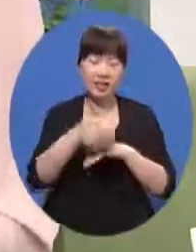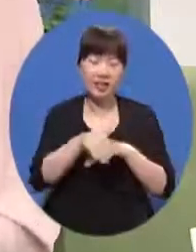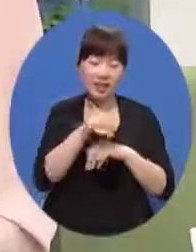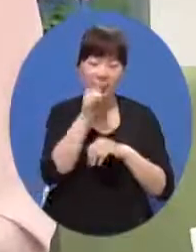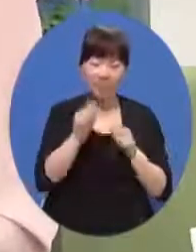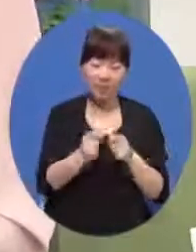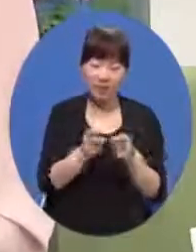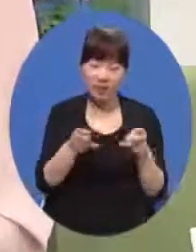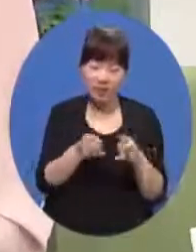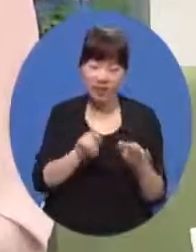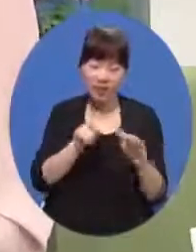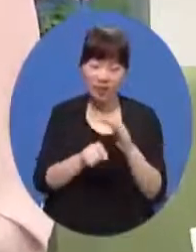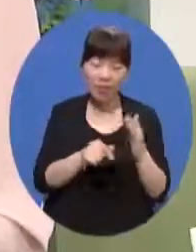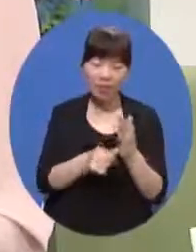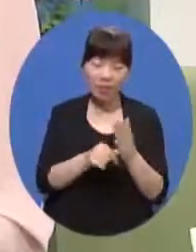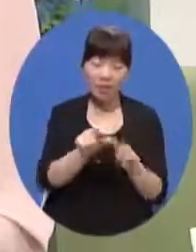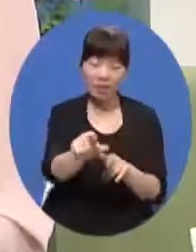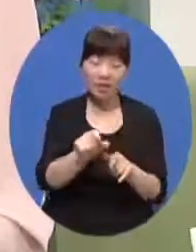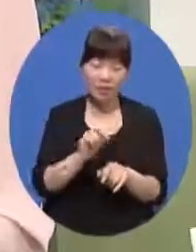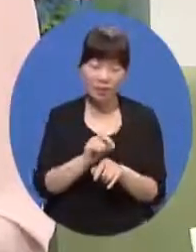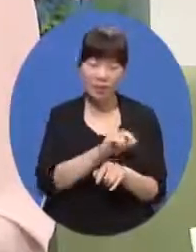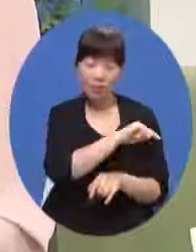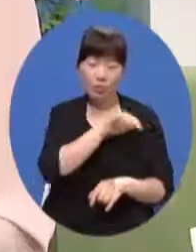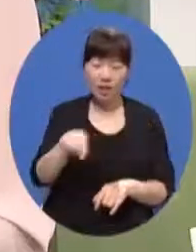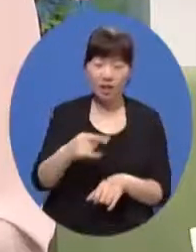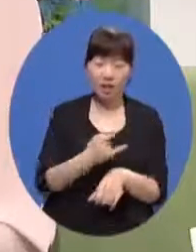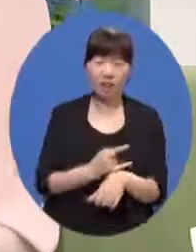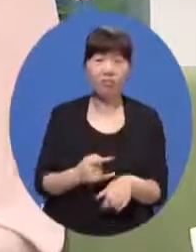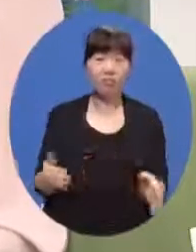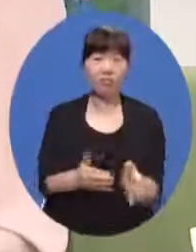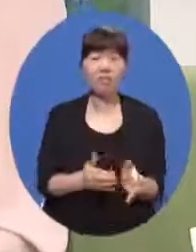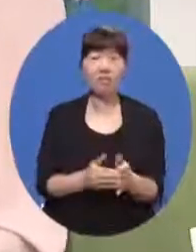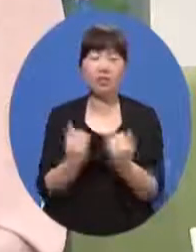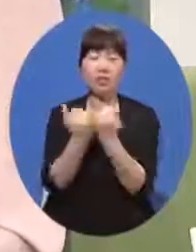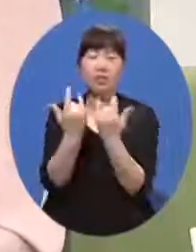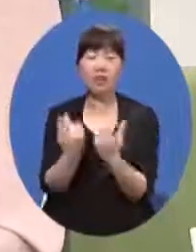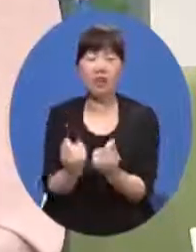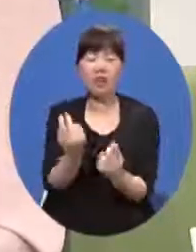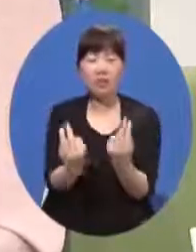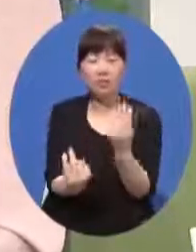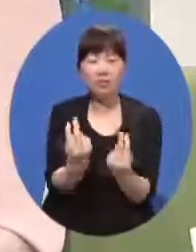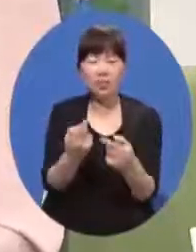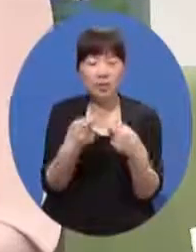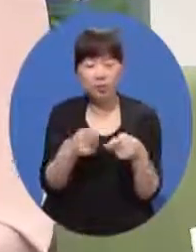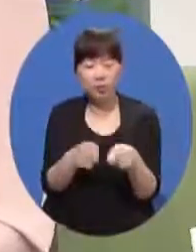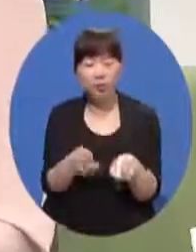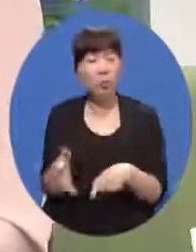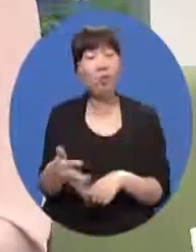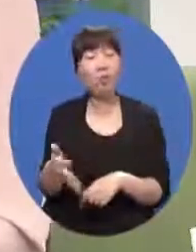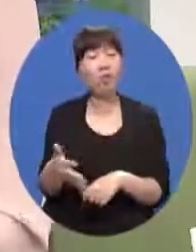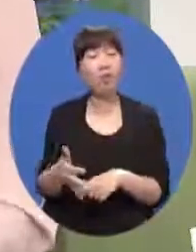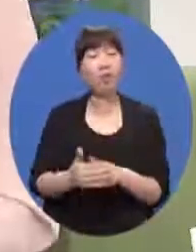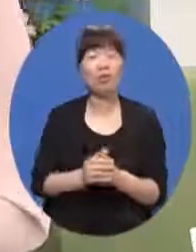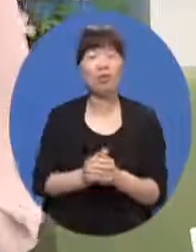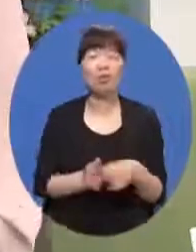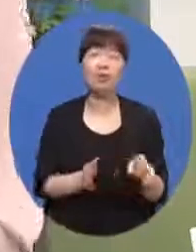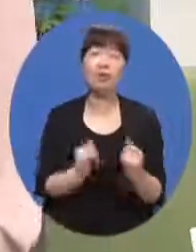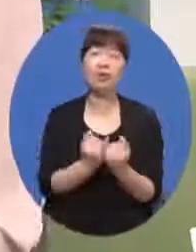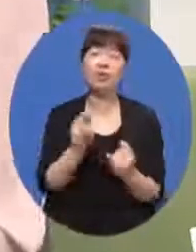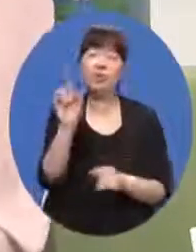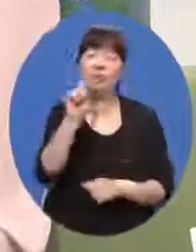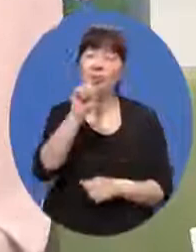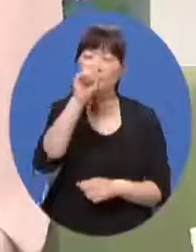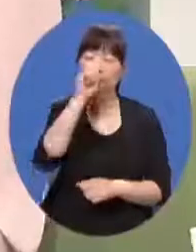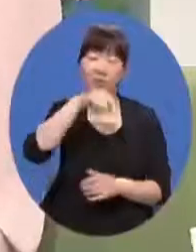층 가서 무슨 물건을 집어서 나와야 한다지 이렇게 여자들처럼 비교 분석하지 않거든요. 아 여자들은 뭐 좋은 거 있나